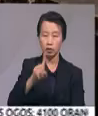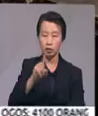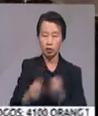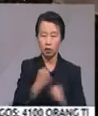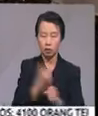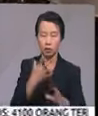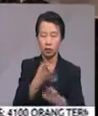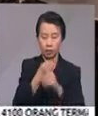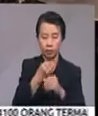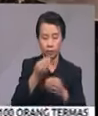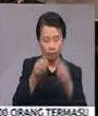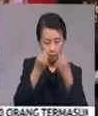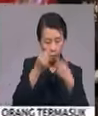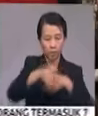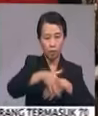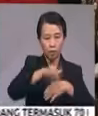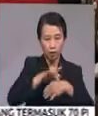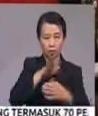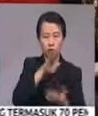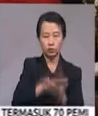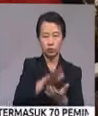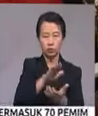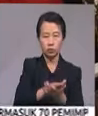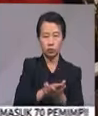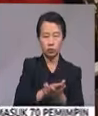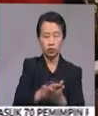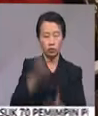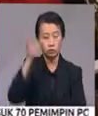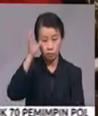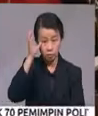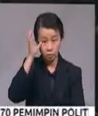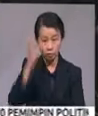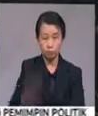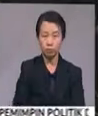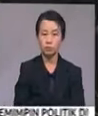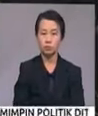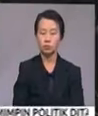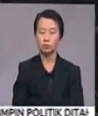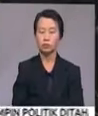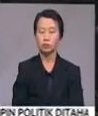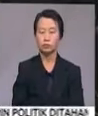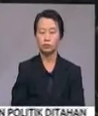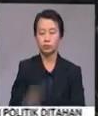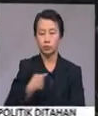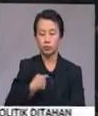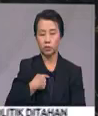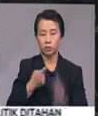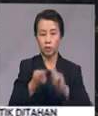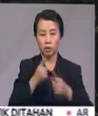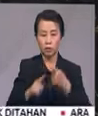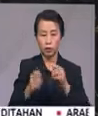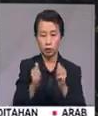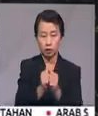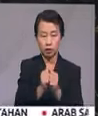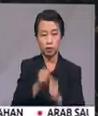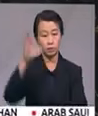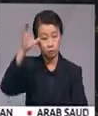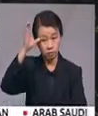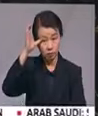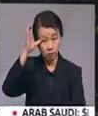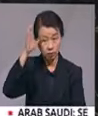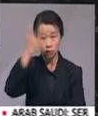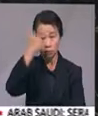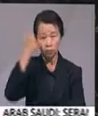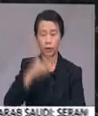mendapat pengajian awal di sebuah sekolah jenis kebangsaan Cina. Saya bergaul dengan kawan-kawan Cina sebab saya